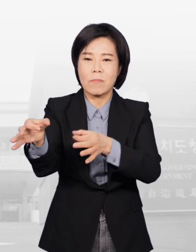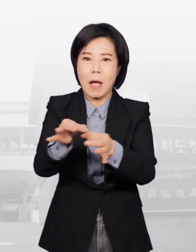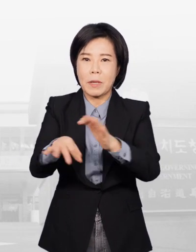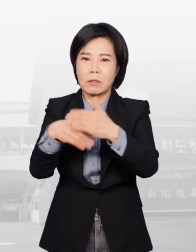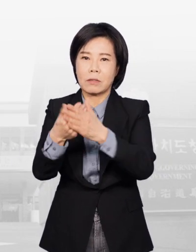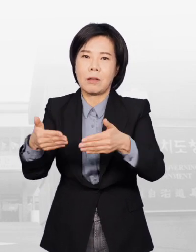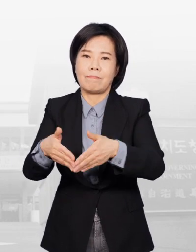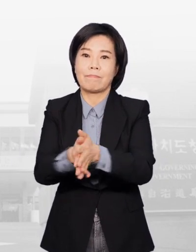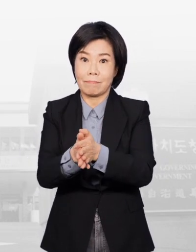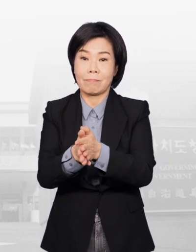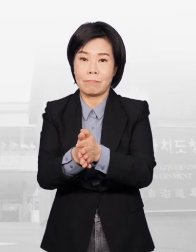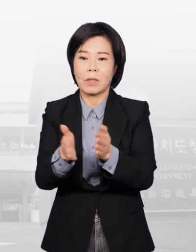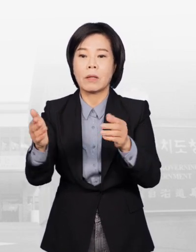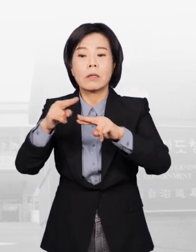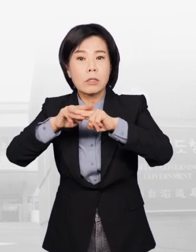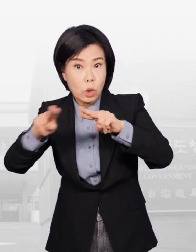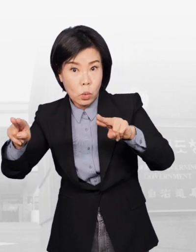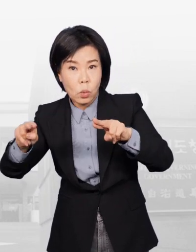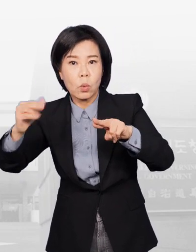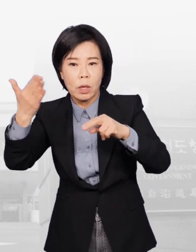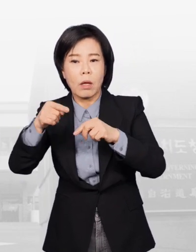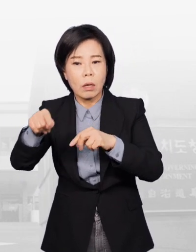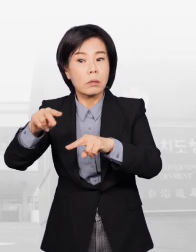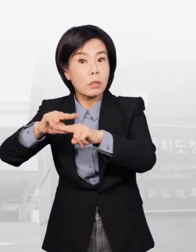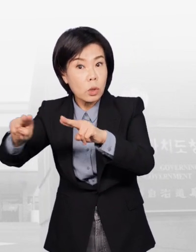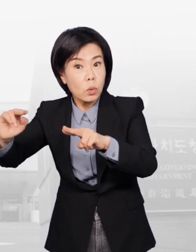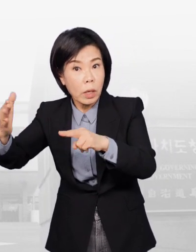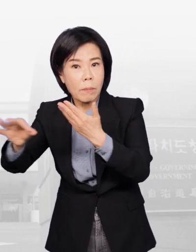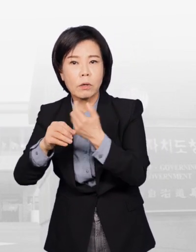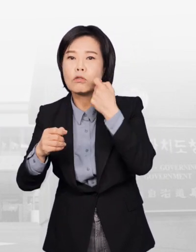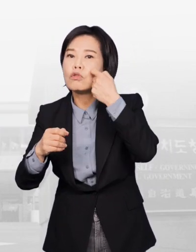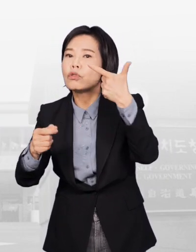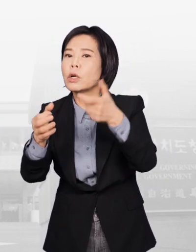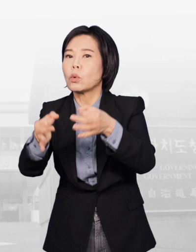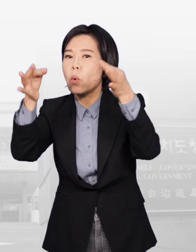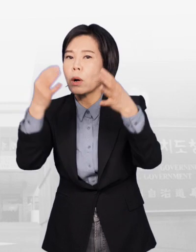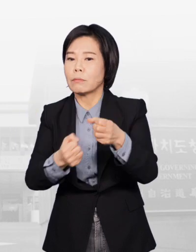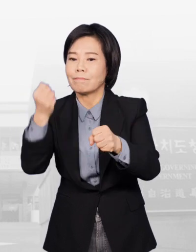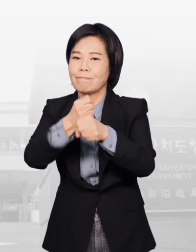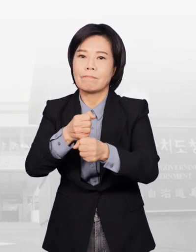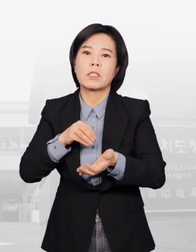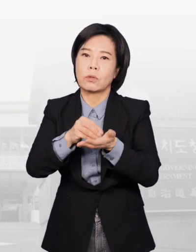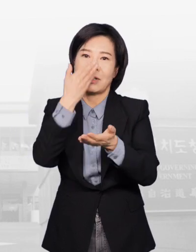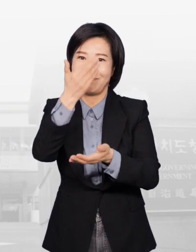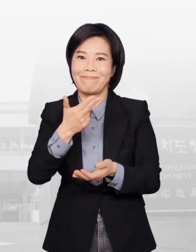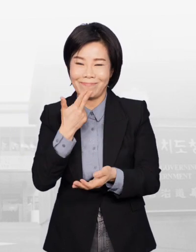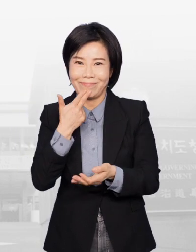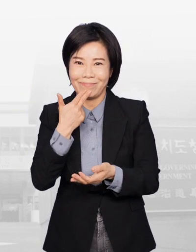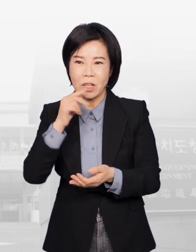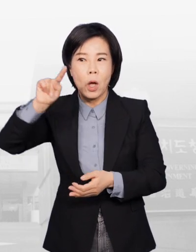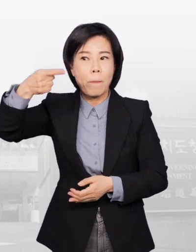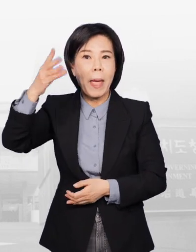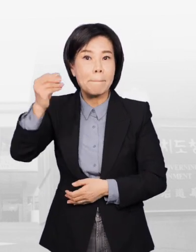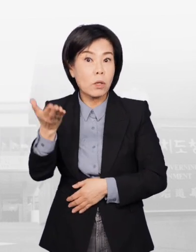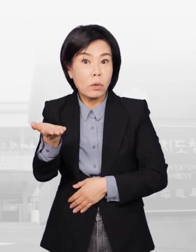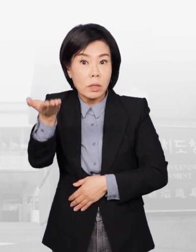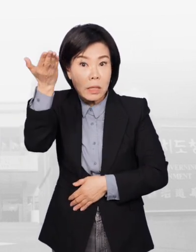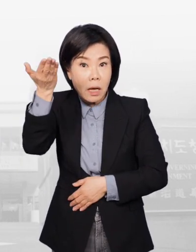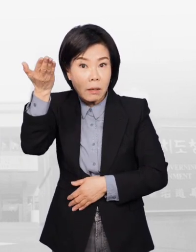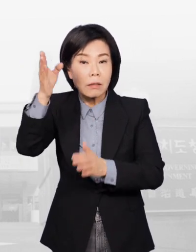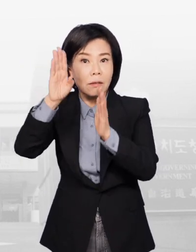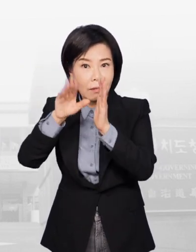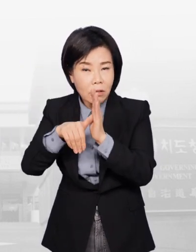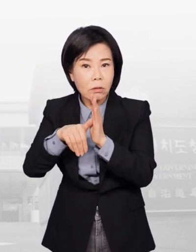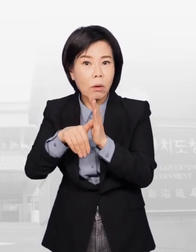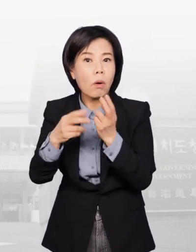등록을 취소시킵니다. 그리고 그 취소된 가맹점은 6개월 동안 재등록을 할 수가 없고요. 100만 원